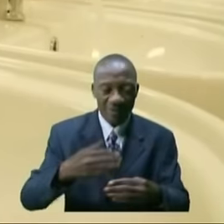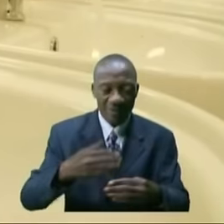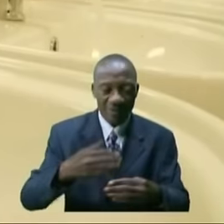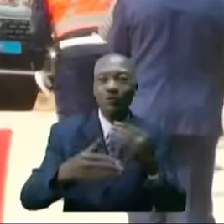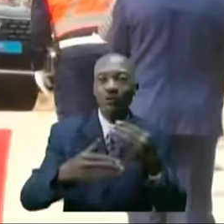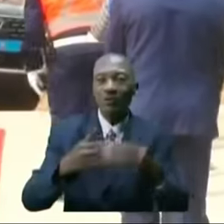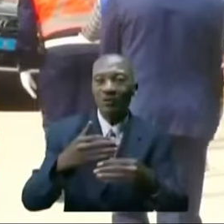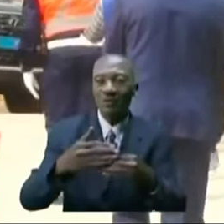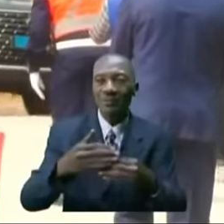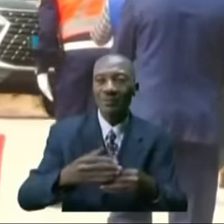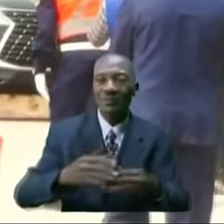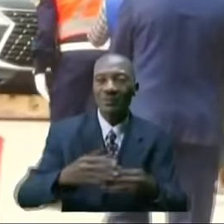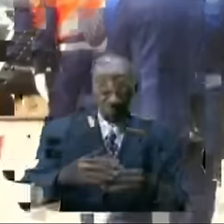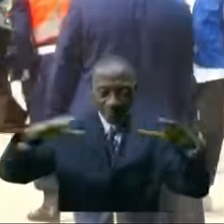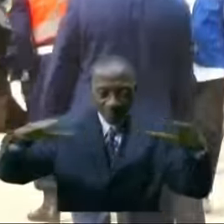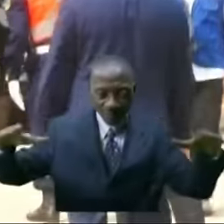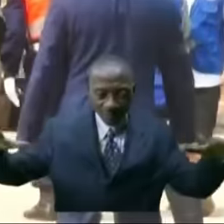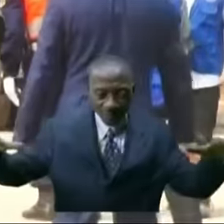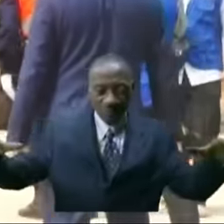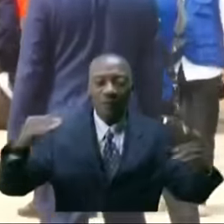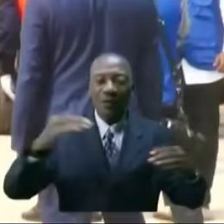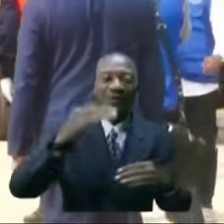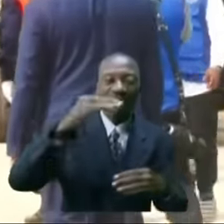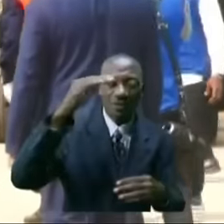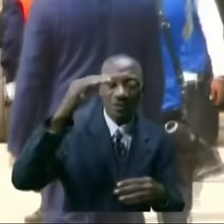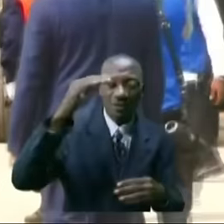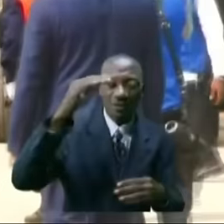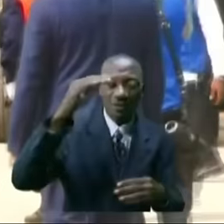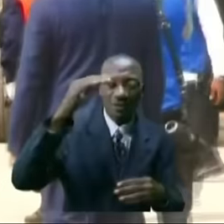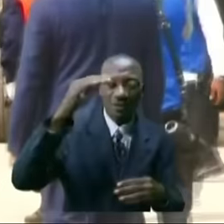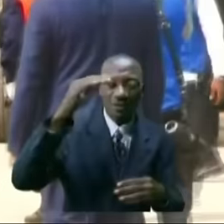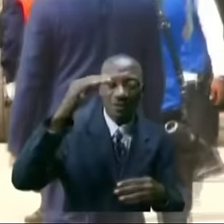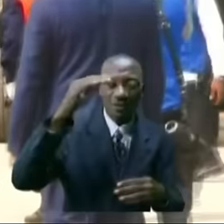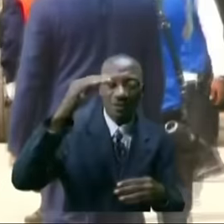supérieurs. Félix-Antoine Kédi Tshilombo a fait le